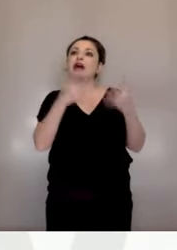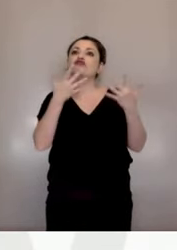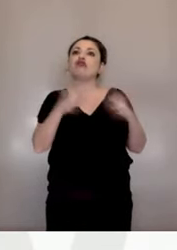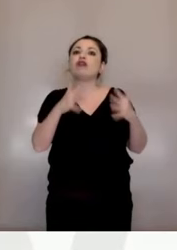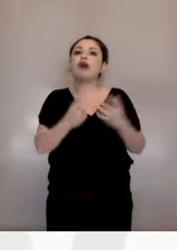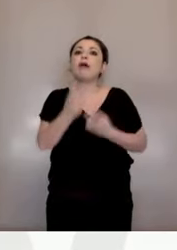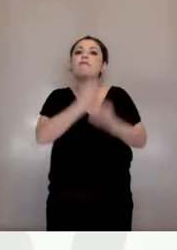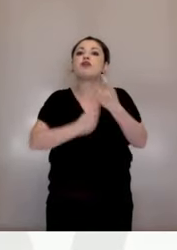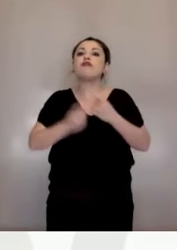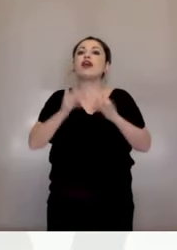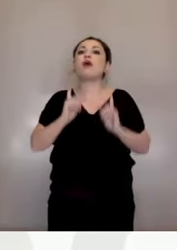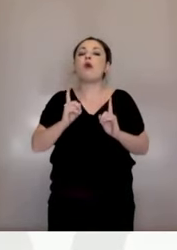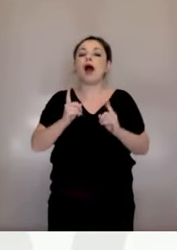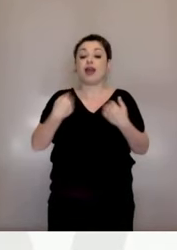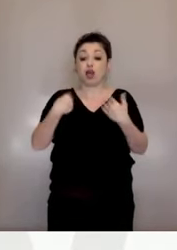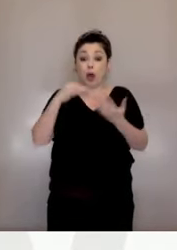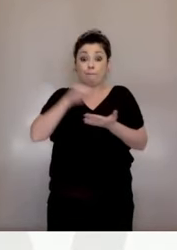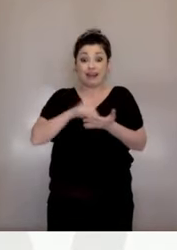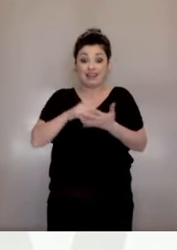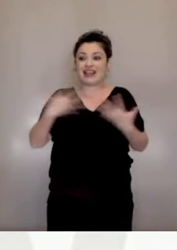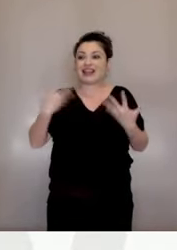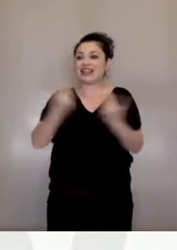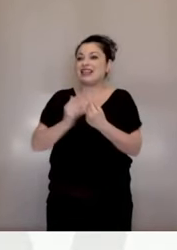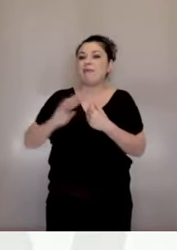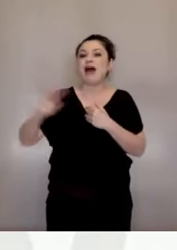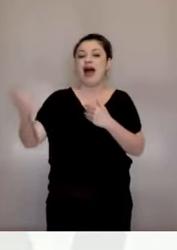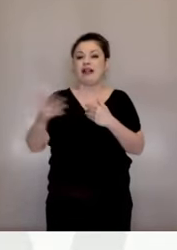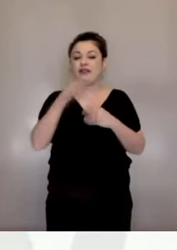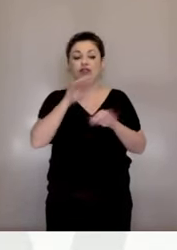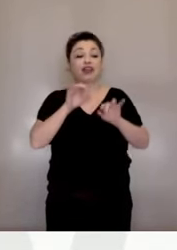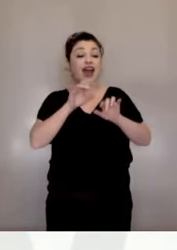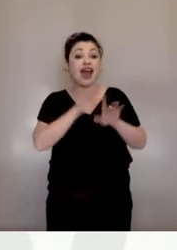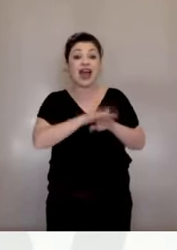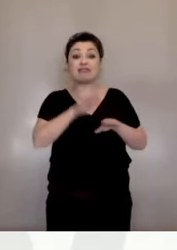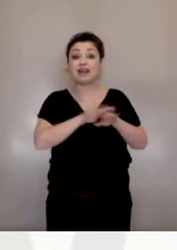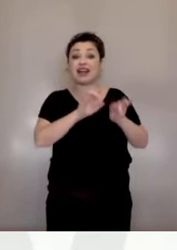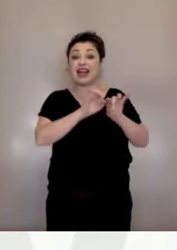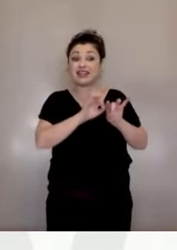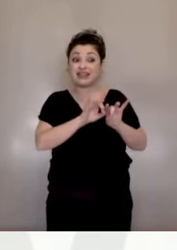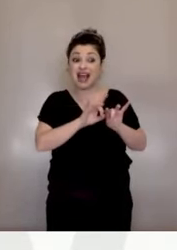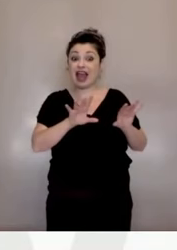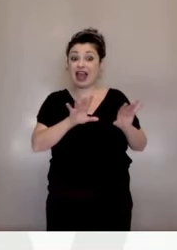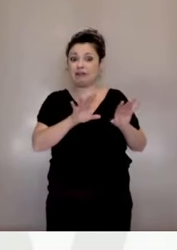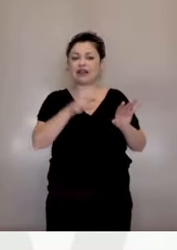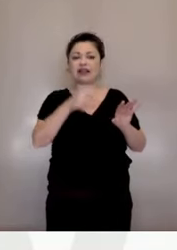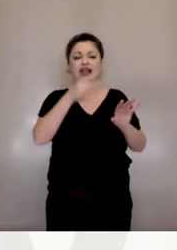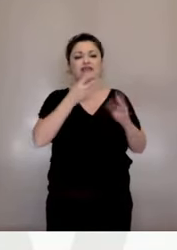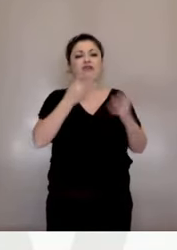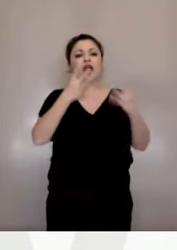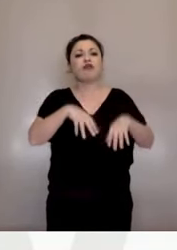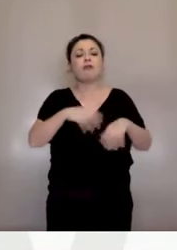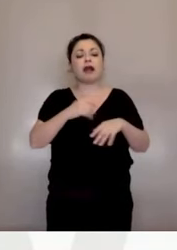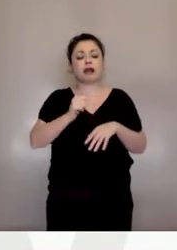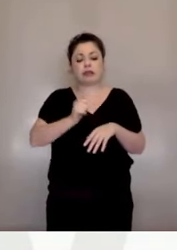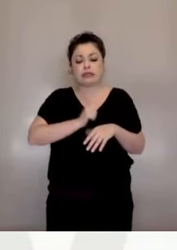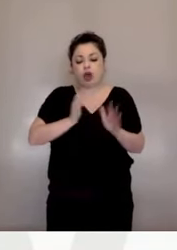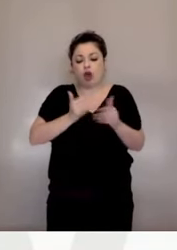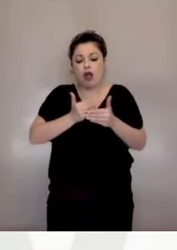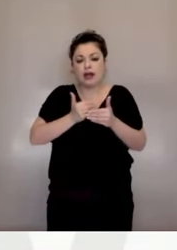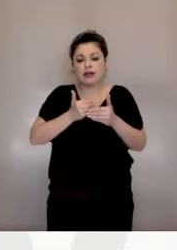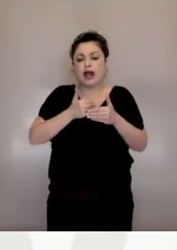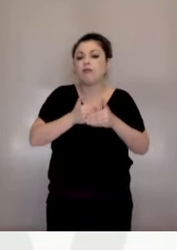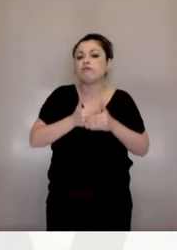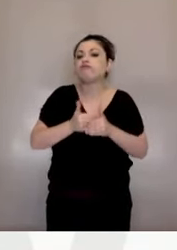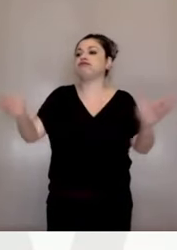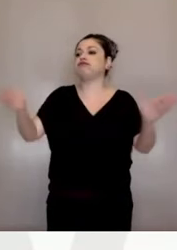comune. Come scrive Nancy, l'esperienza delle libertà è ciò che getta le singolarità nell'eteronomia del rapporto con gli altri e